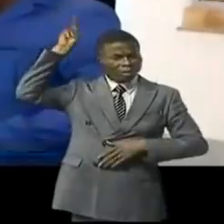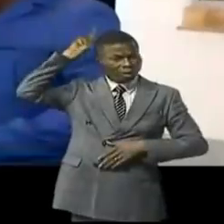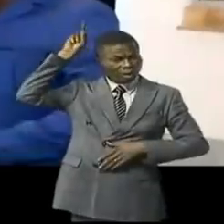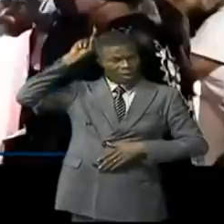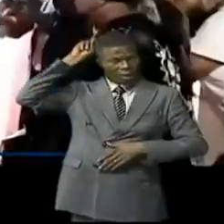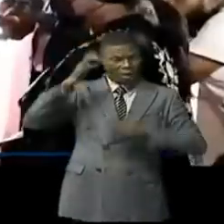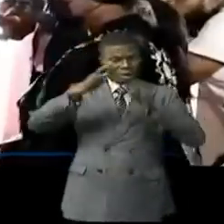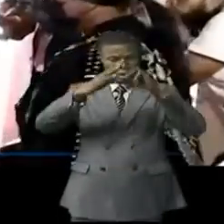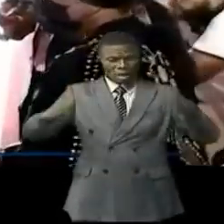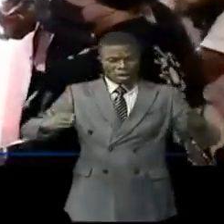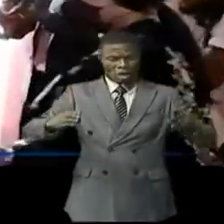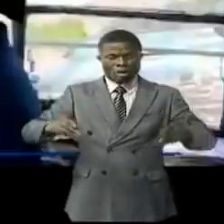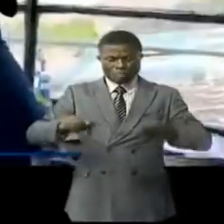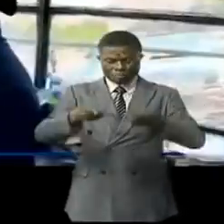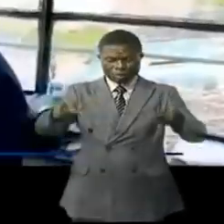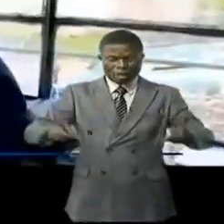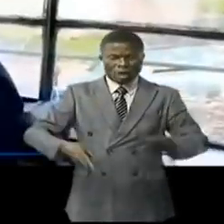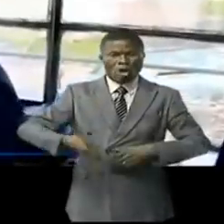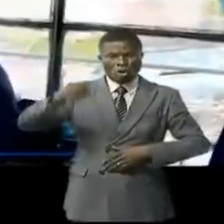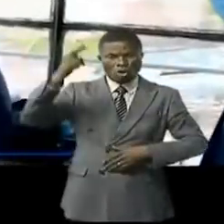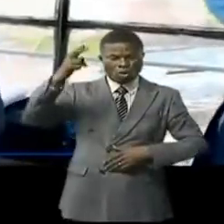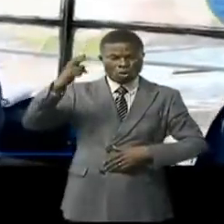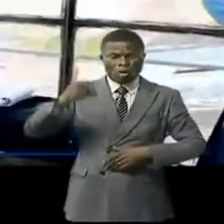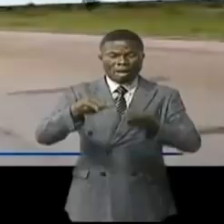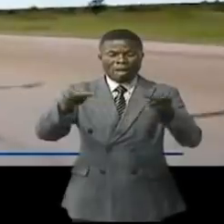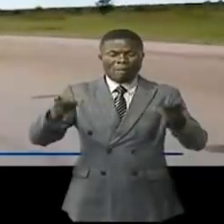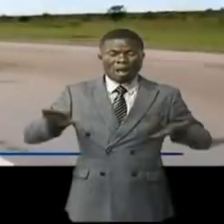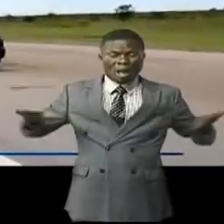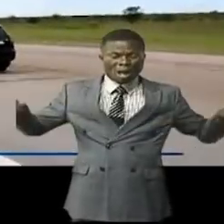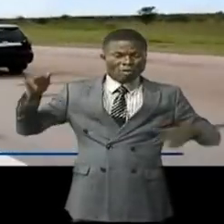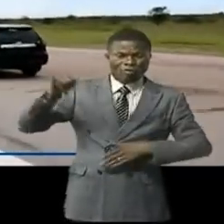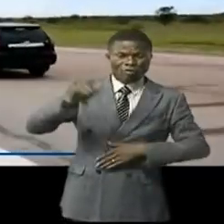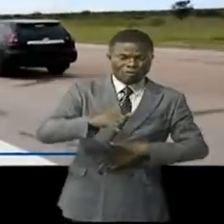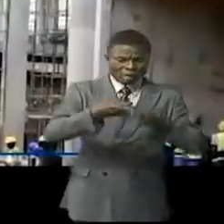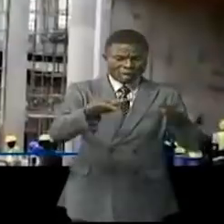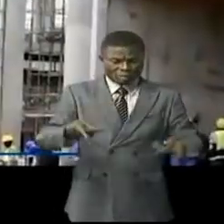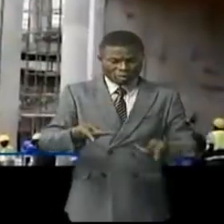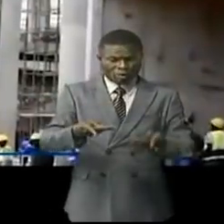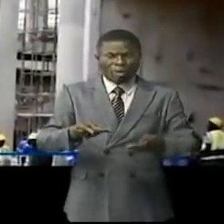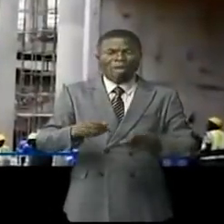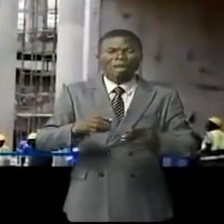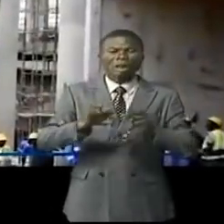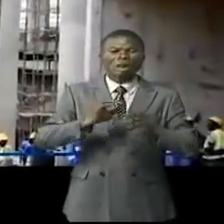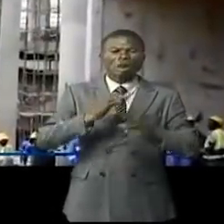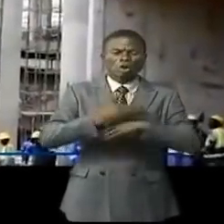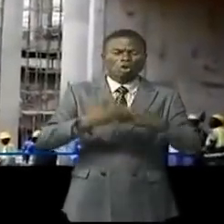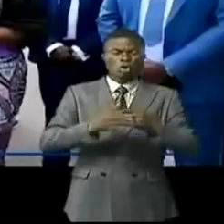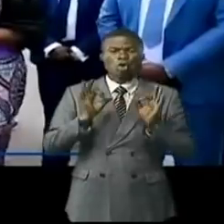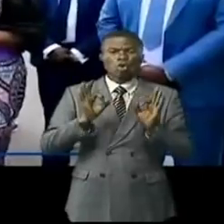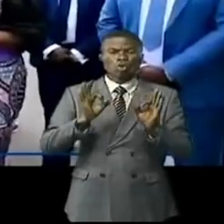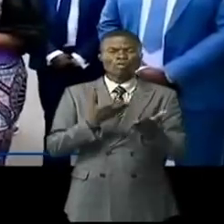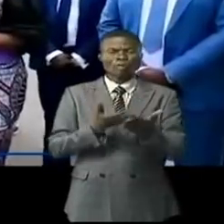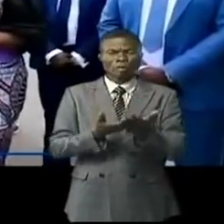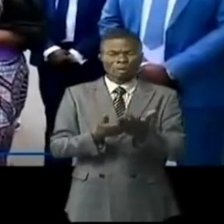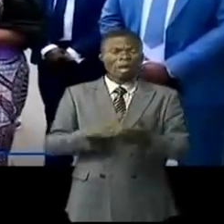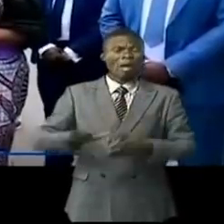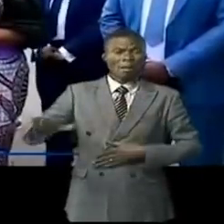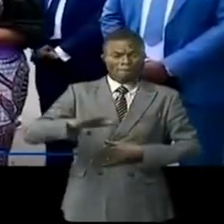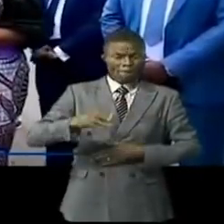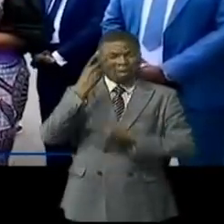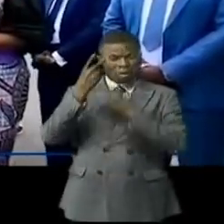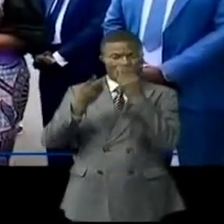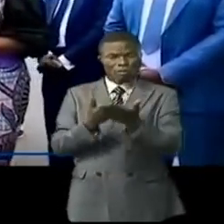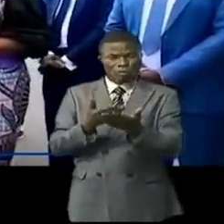salon d'honneur, de l'aérogare, de la tour de contrôle, de la piste d'atterrissage et la nouvelle aérogare en construction. Partout où il est